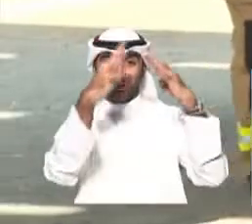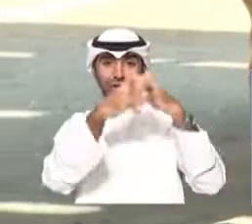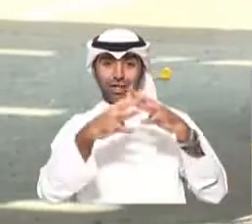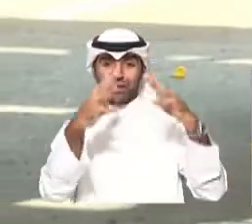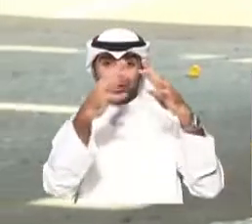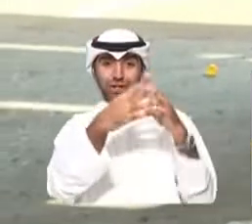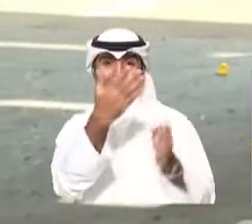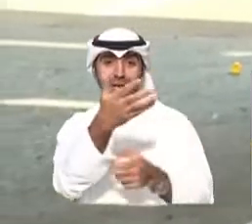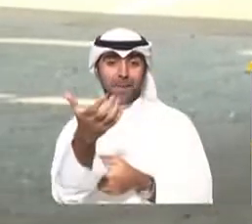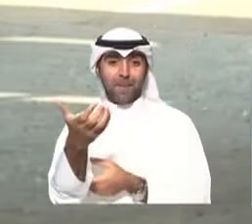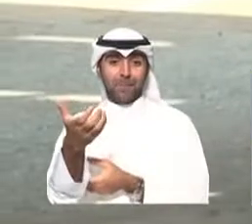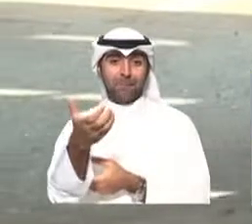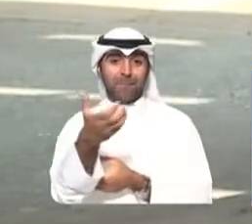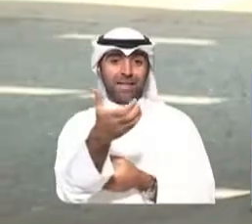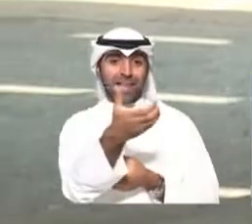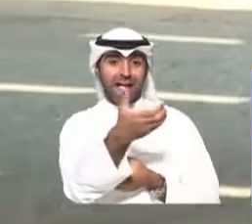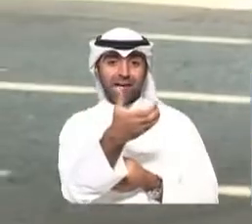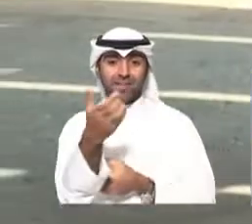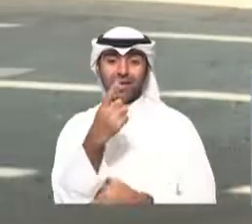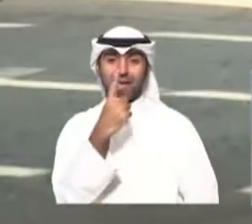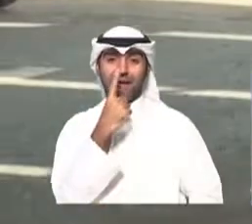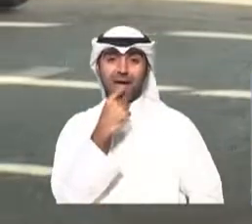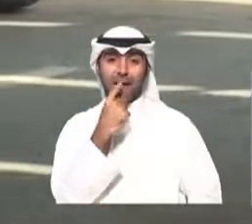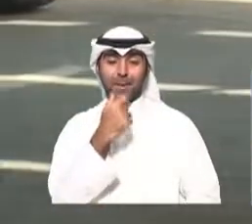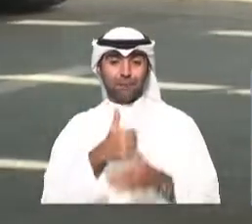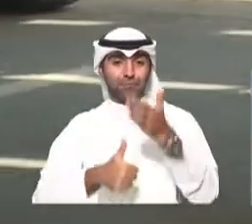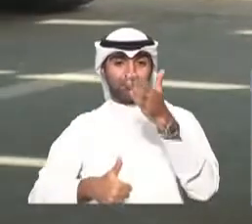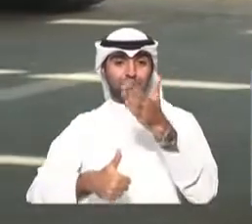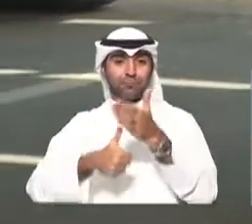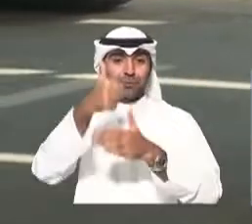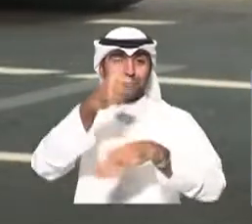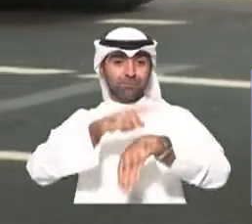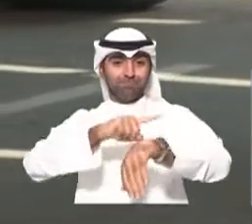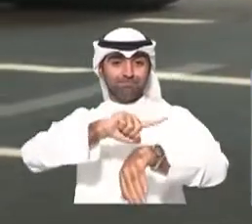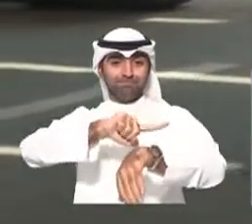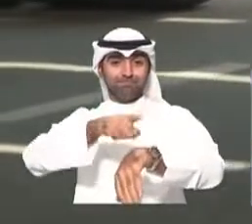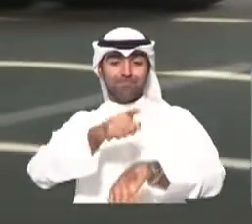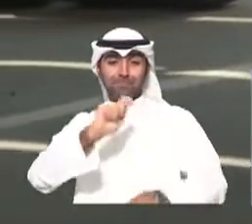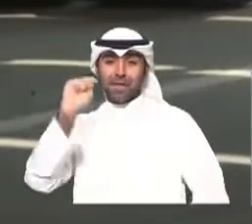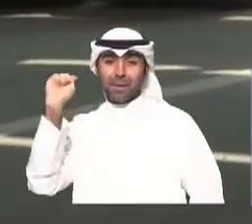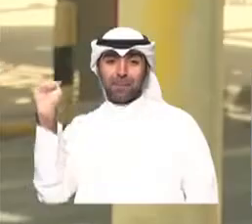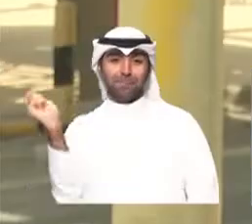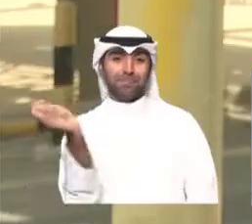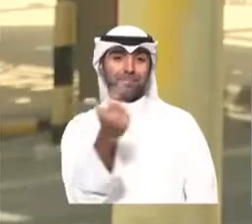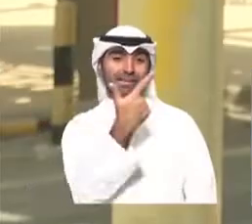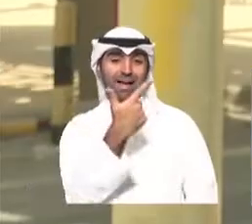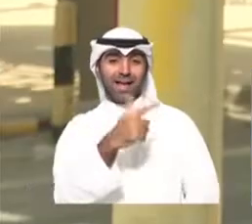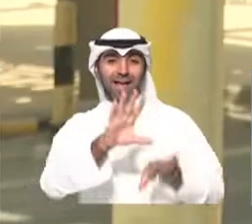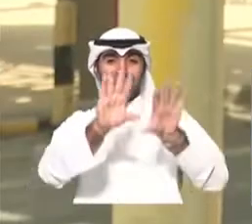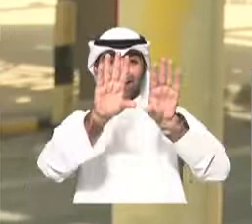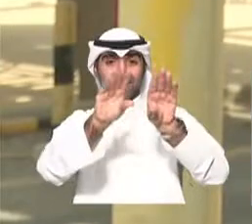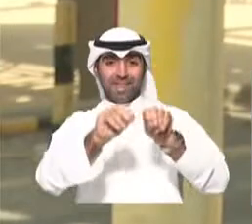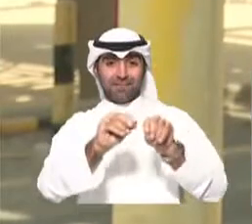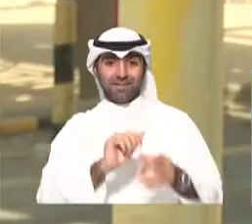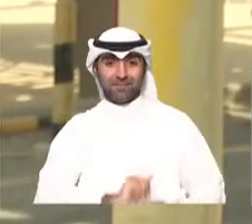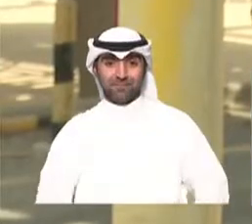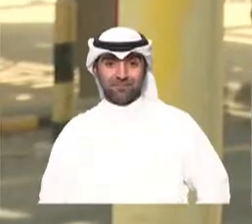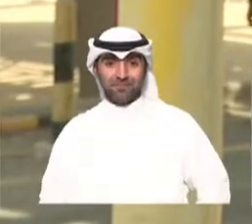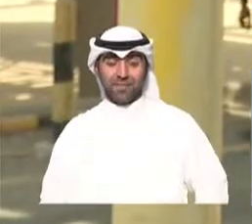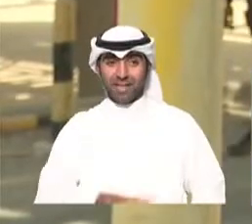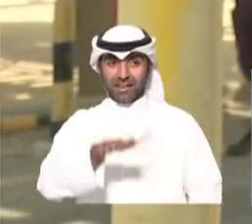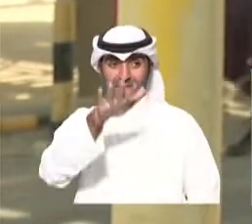الإطفاء العام في زمن قياسي من السيطرة على الحريق. بعد يعني مرور ساعة تم